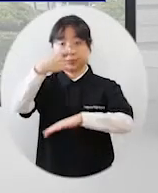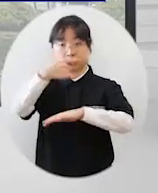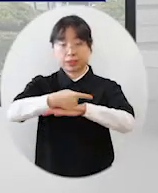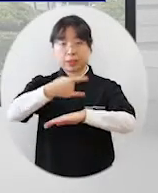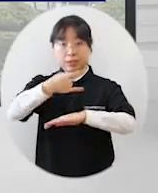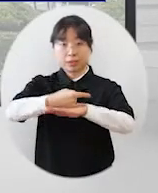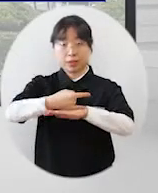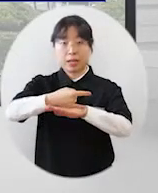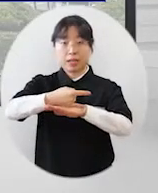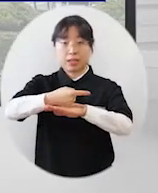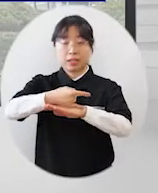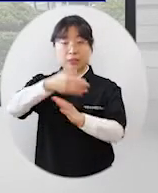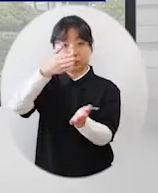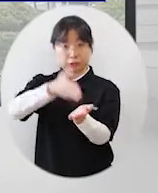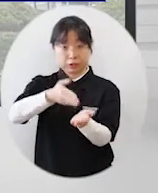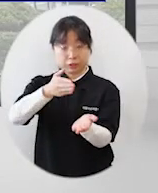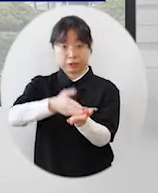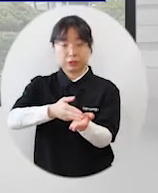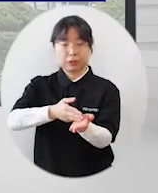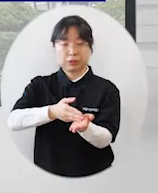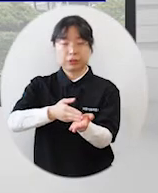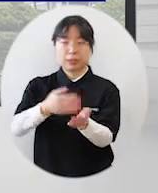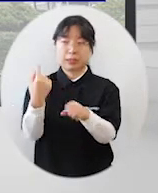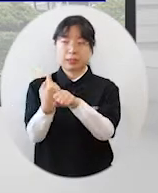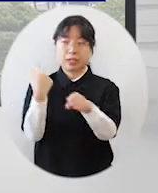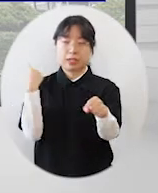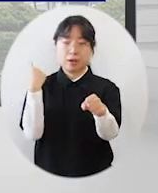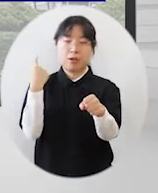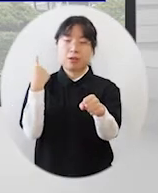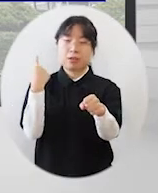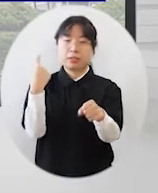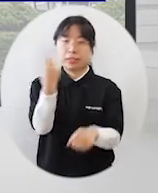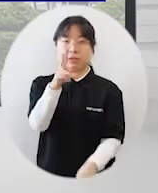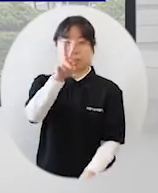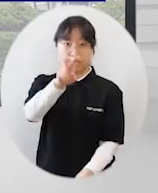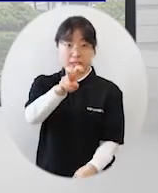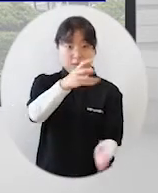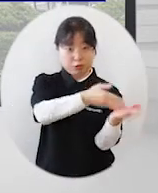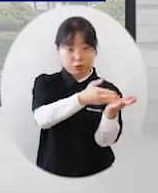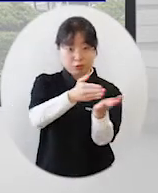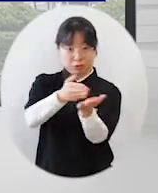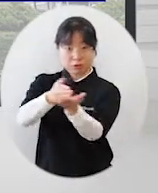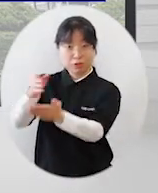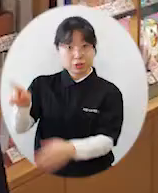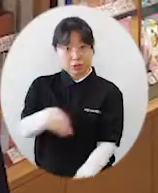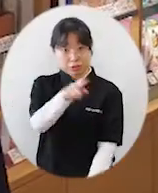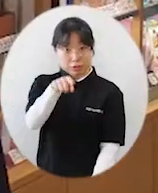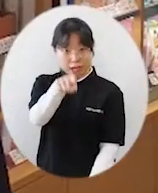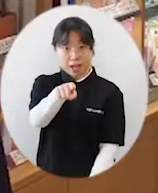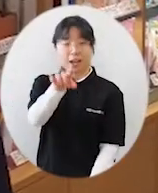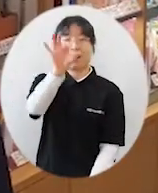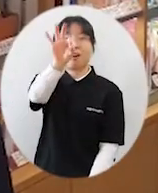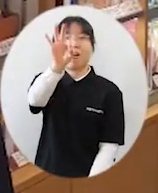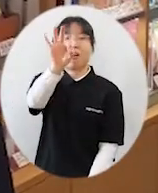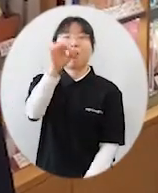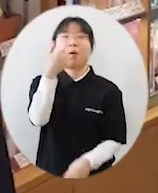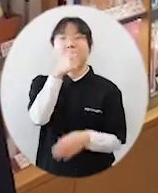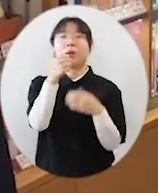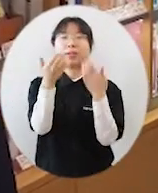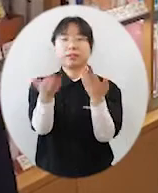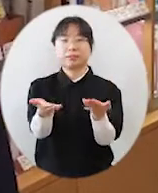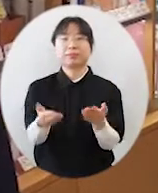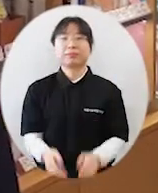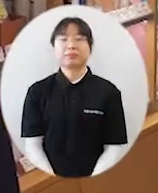영수와 우리 시민들이 함께 꼽은 2010년의 황씨 10대 뉴스를 전해드립니다 크로 날 구로